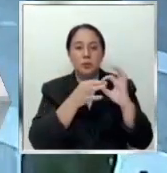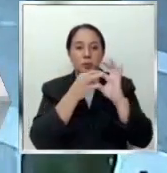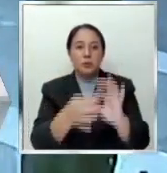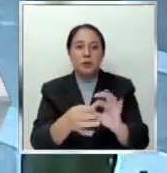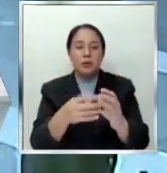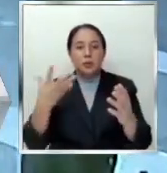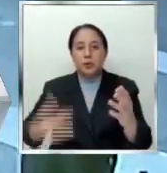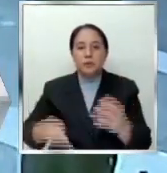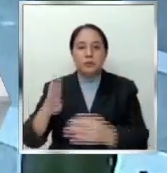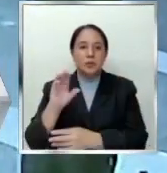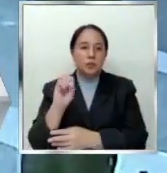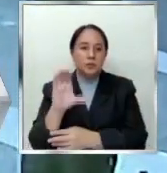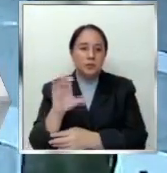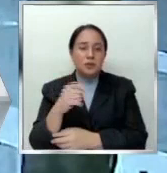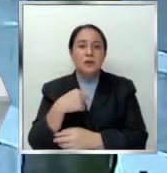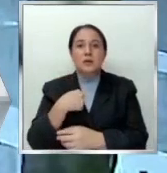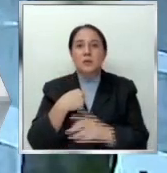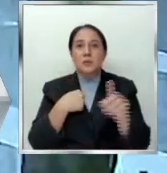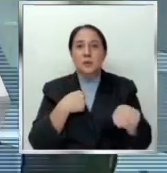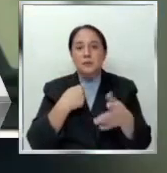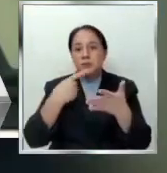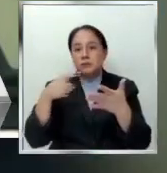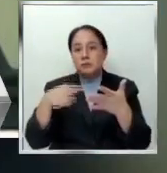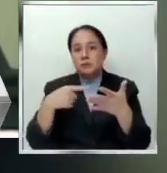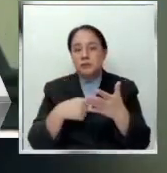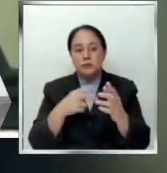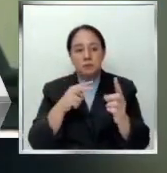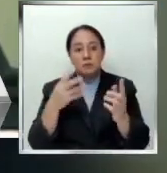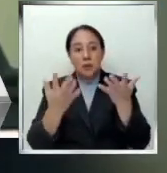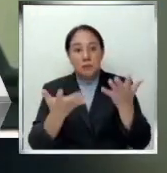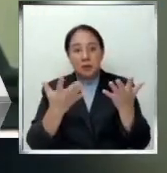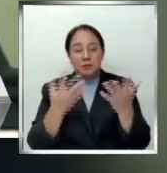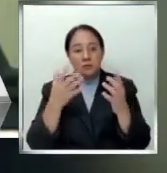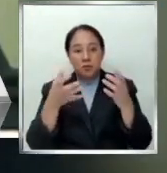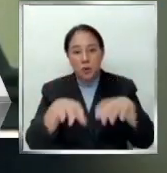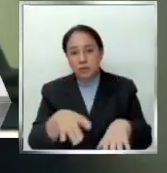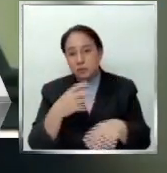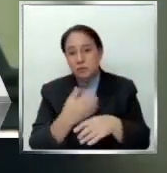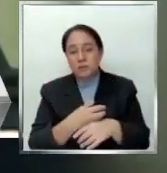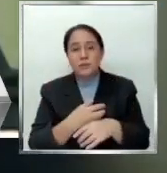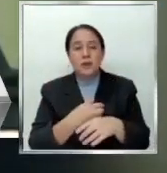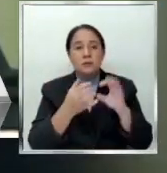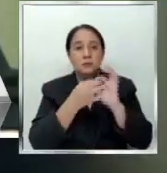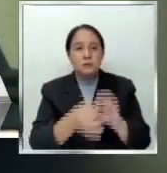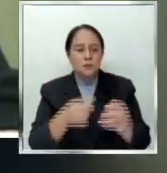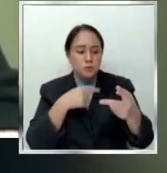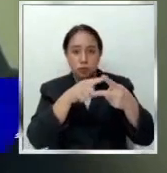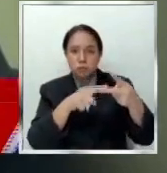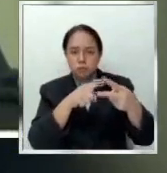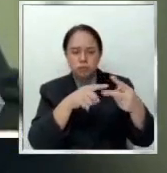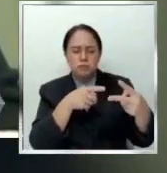BOC. Isa raw ito sa mga iniimbestigahan nilang angulo. Basing on the targets that has been